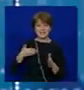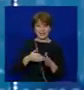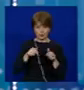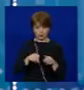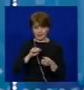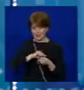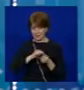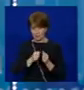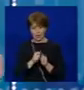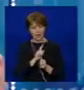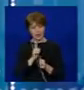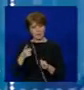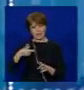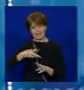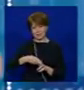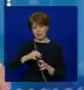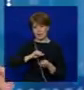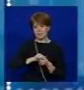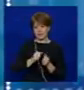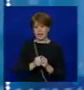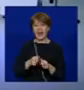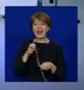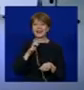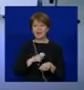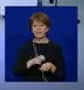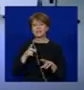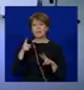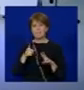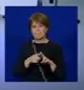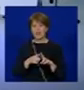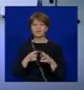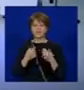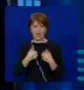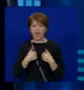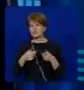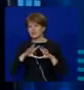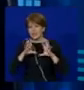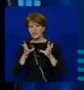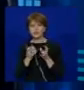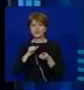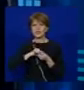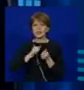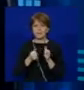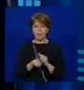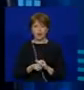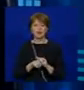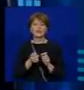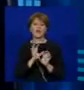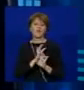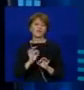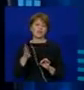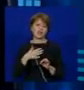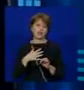да спрем да се борим. ДПС и ПС и аз и всички това. Се борим срещу това. И все се във властта. И все има корупция, която